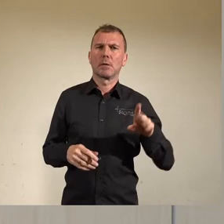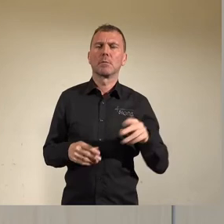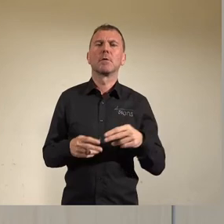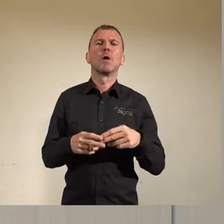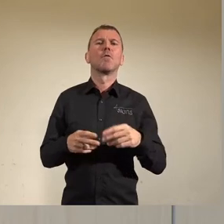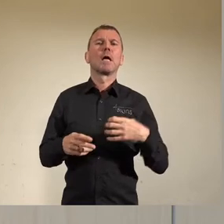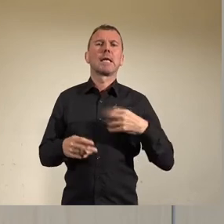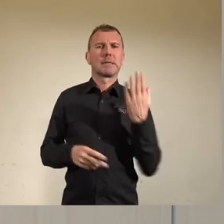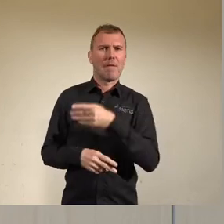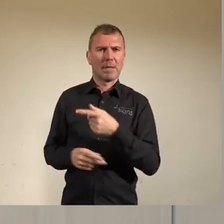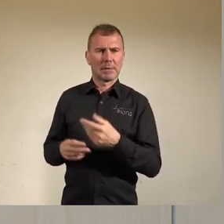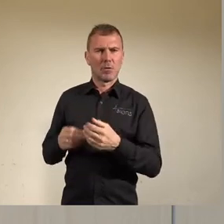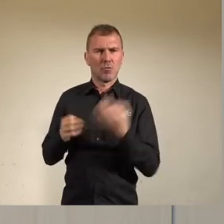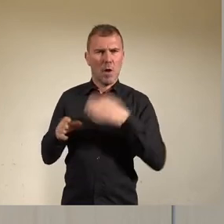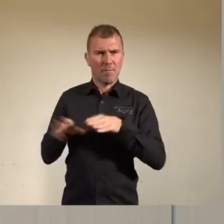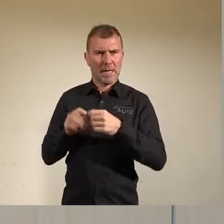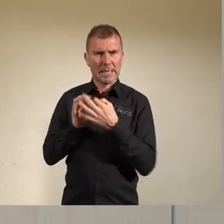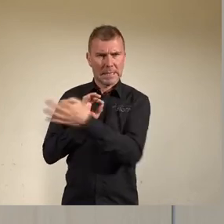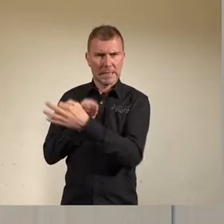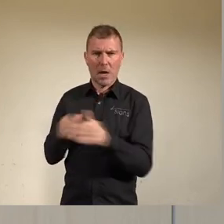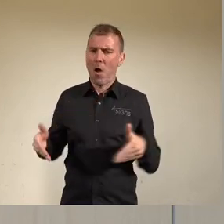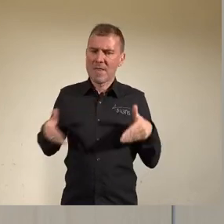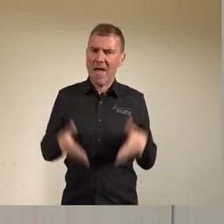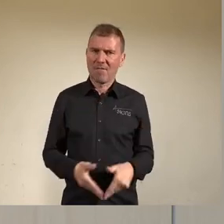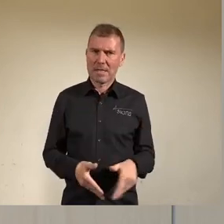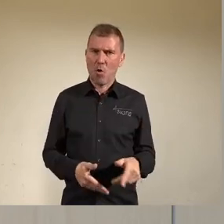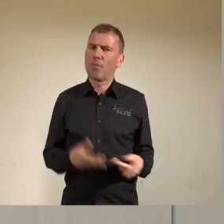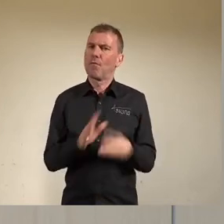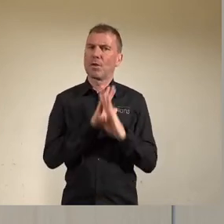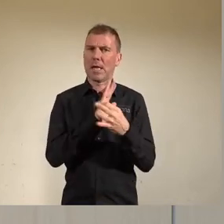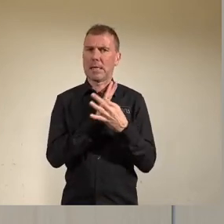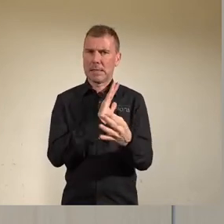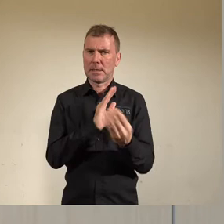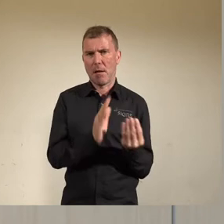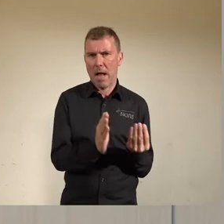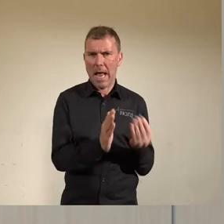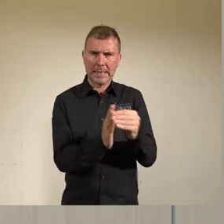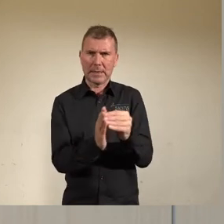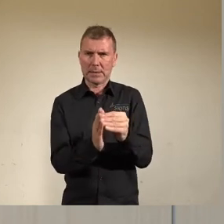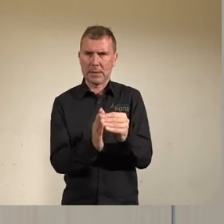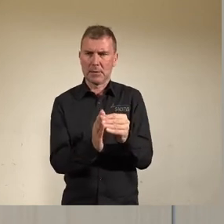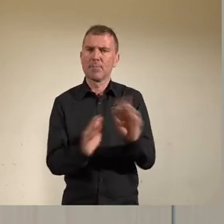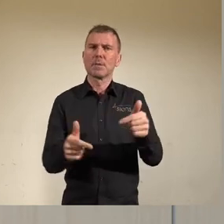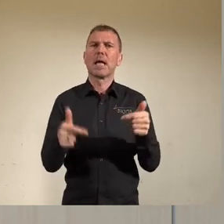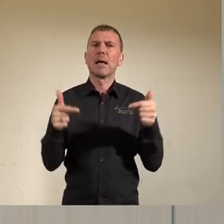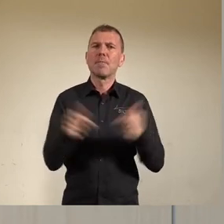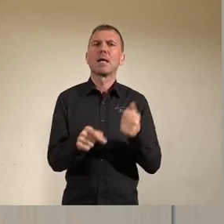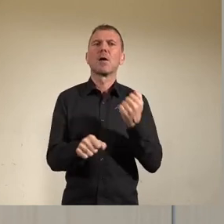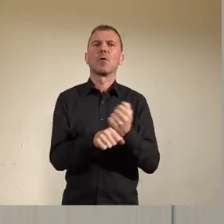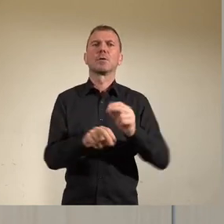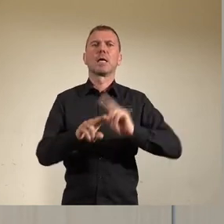Dresdner Westen und letztlich wollen wir auch für die Friedhöfe eine Förderrichtlinie etablieren, wo die Pflege und Sanierung